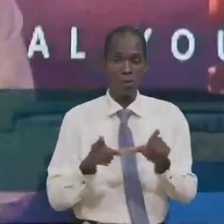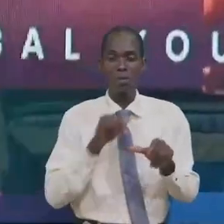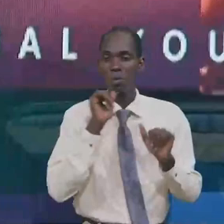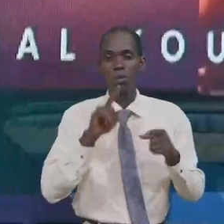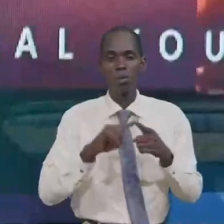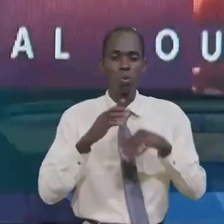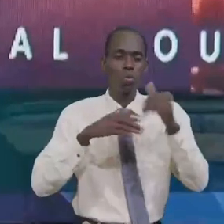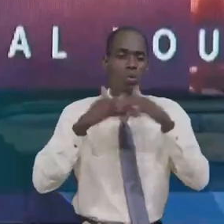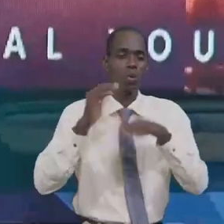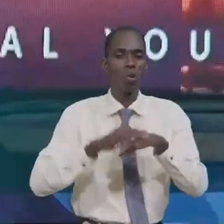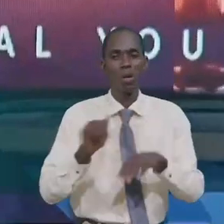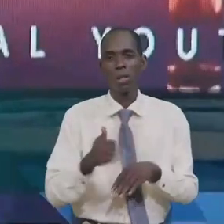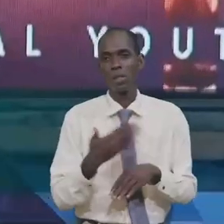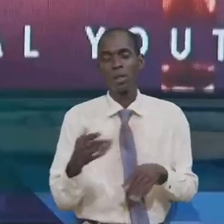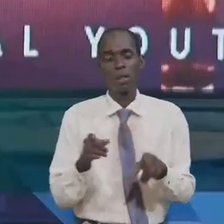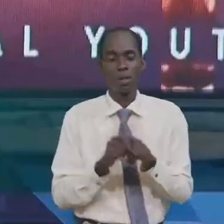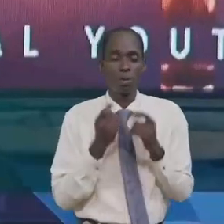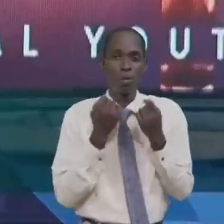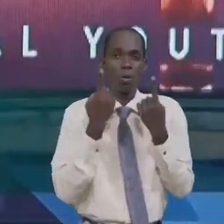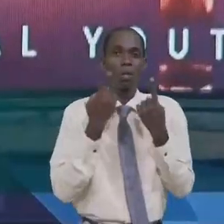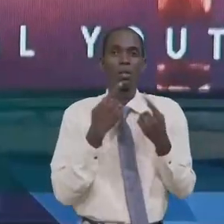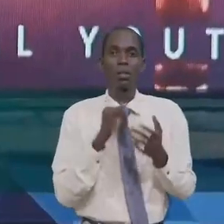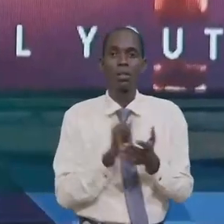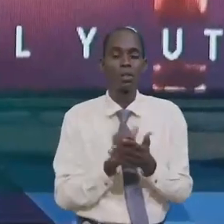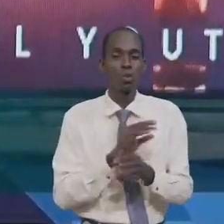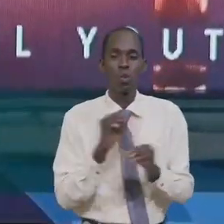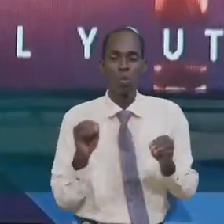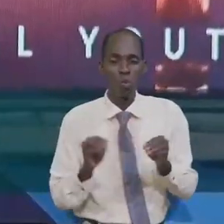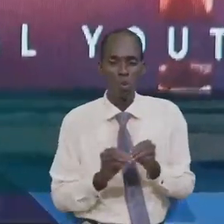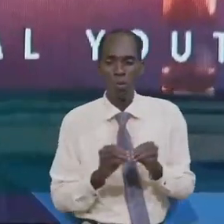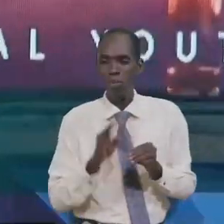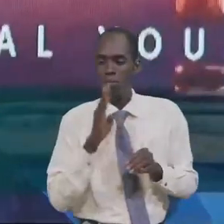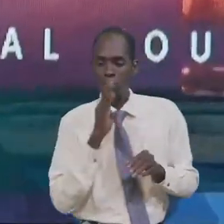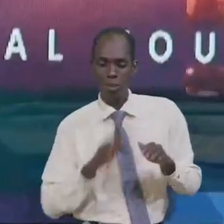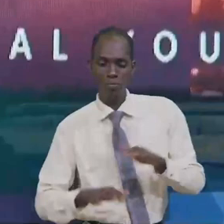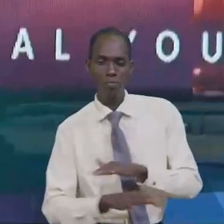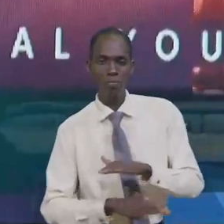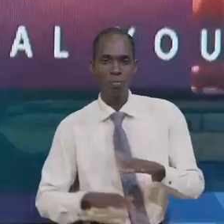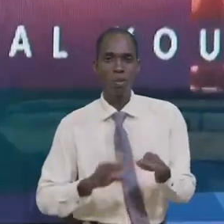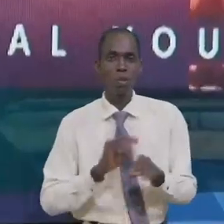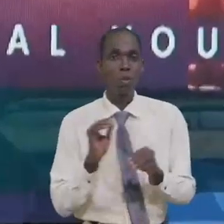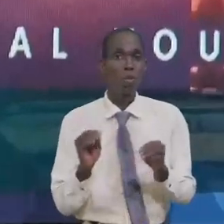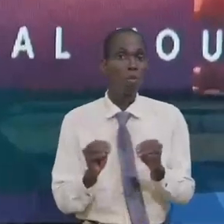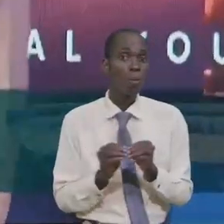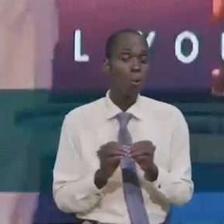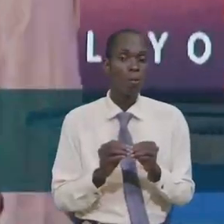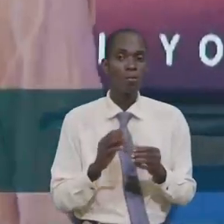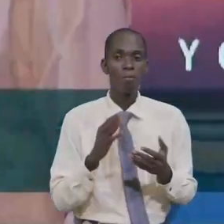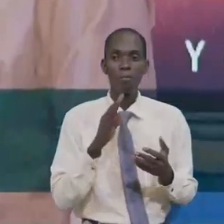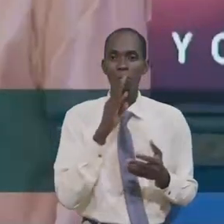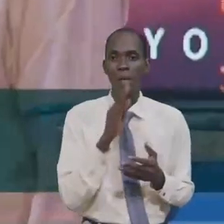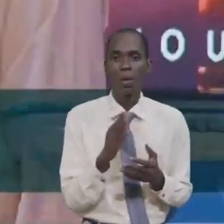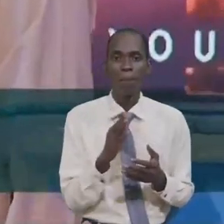je me suis réveillé et je dis plus de médiocrité je ne serai plus un produit que j'ai découvert